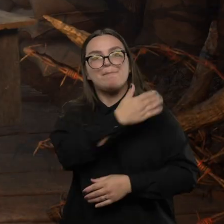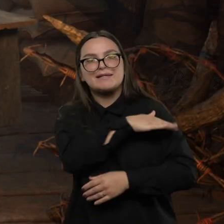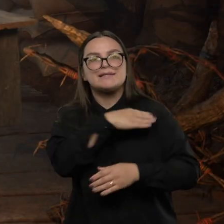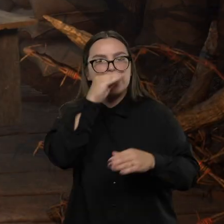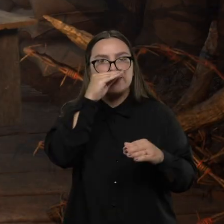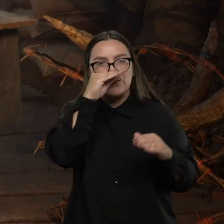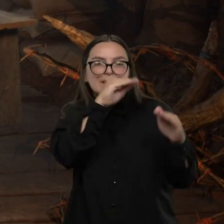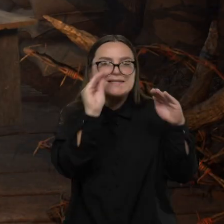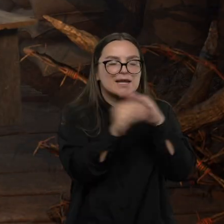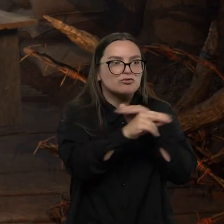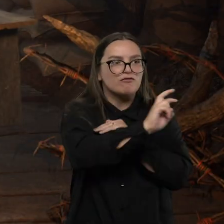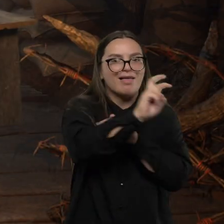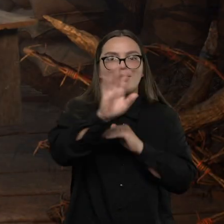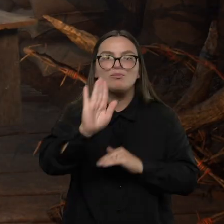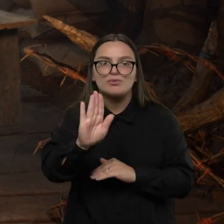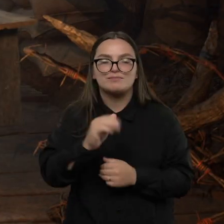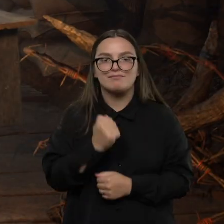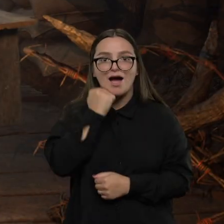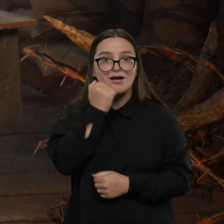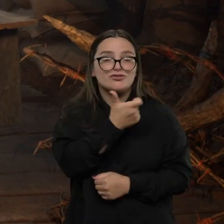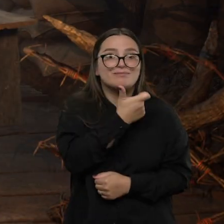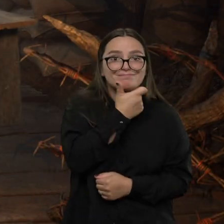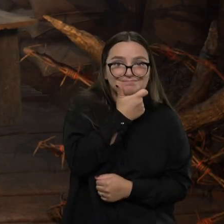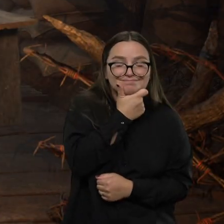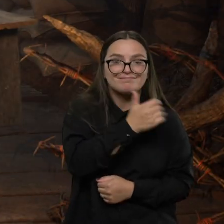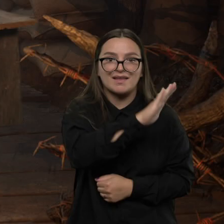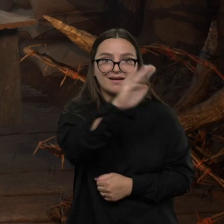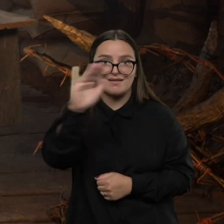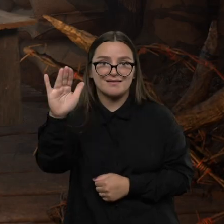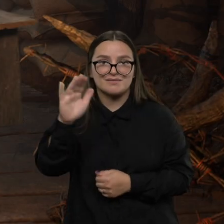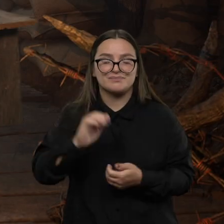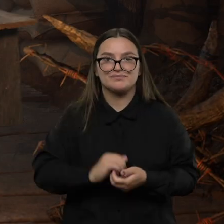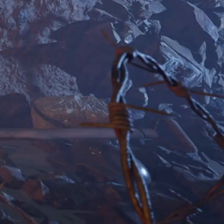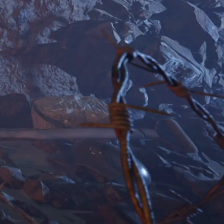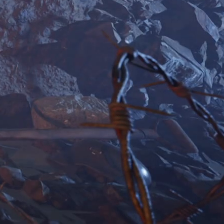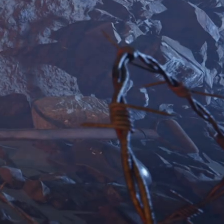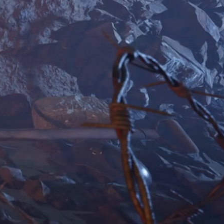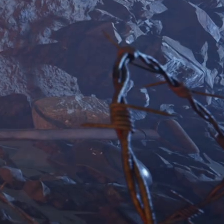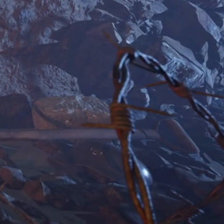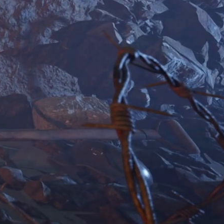išlikusių partizanų slėptuvių pastatuose. Ačiū, kad žiūrėjote ir iki susitikimo.